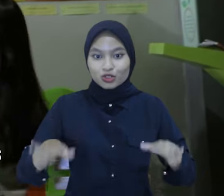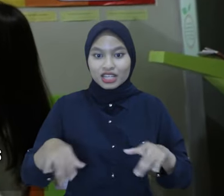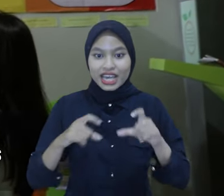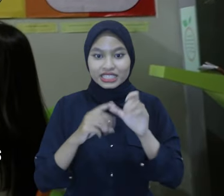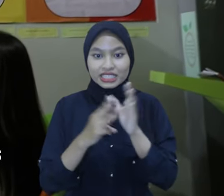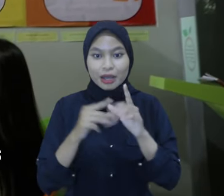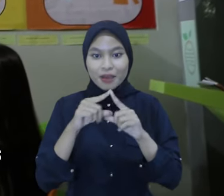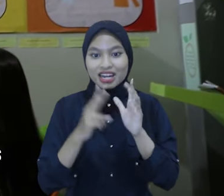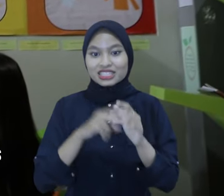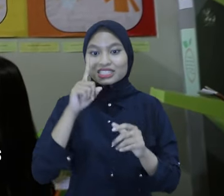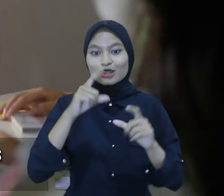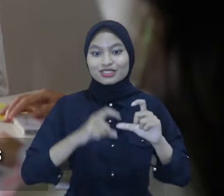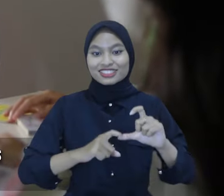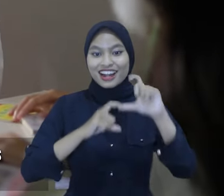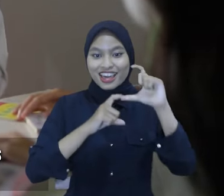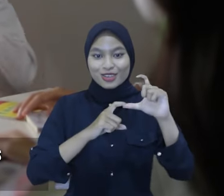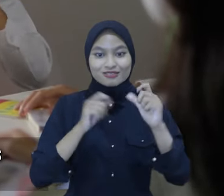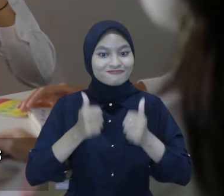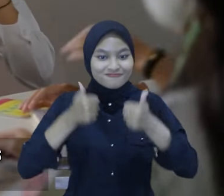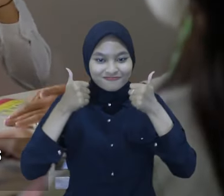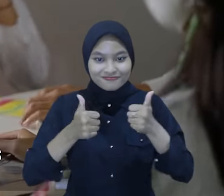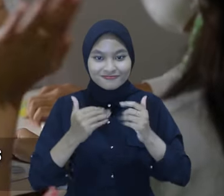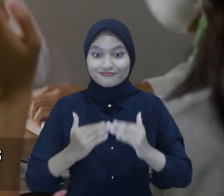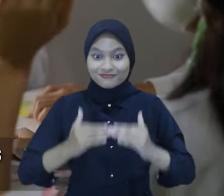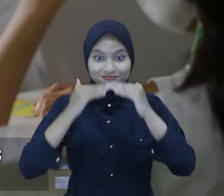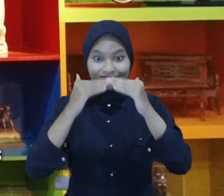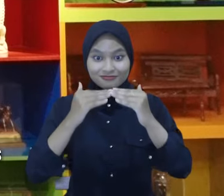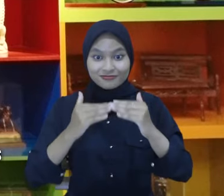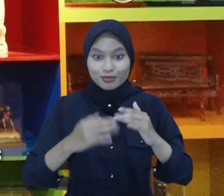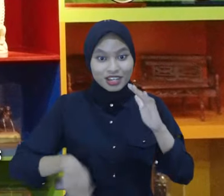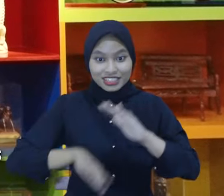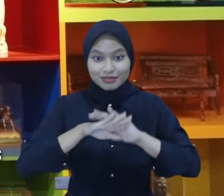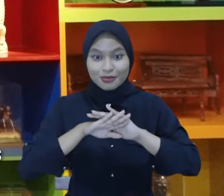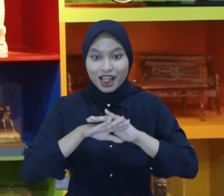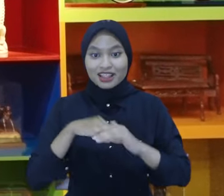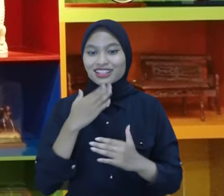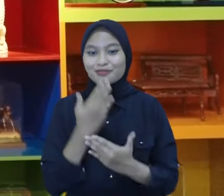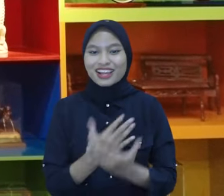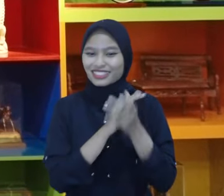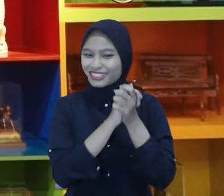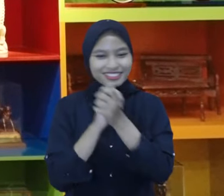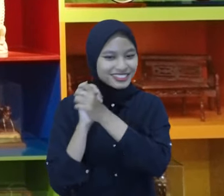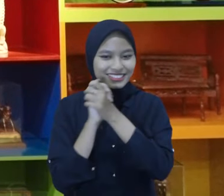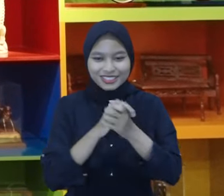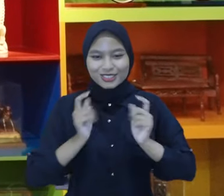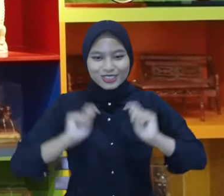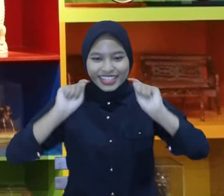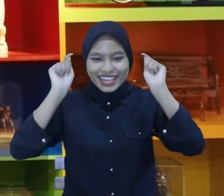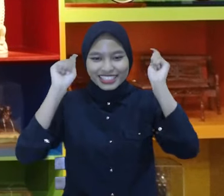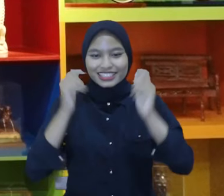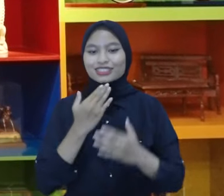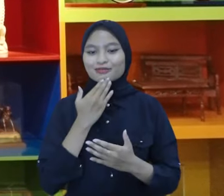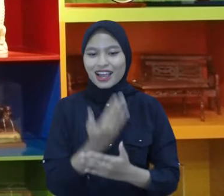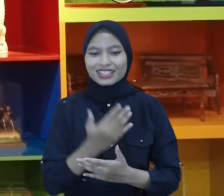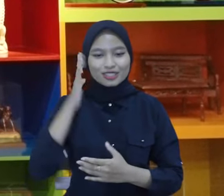SMA Negeri 1 Sedayu dapat ditingkatkan semaksimal mungkin. Selamat dan sukses SMA Negeri 1